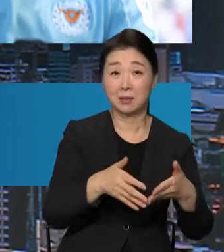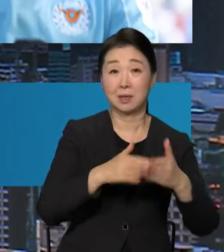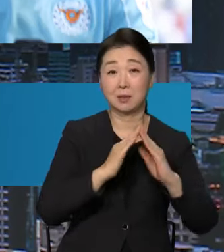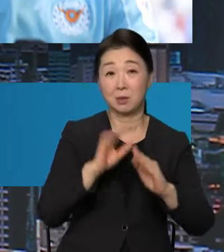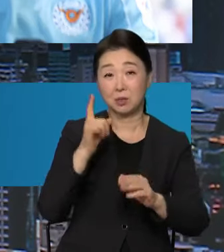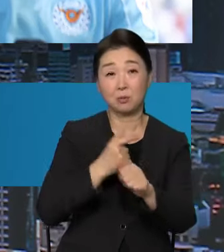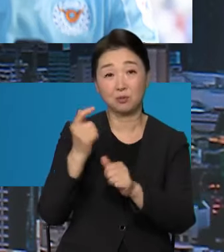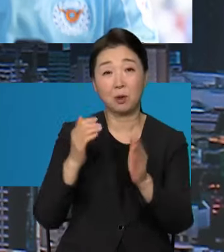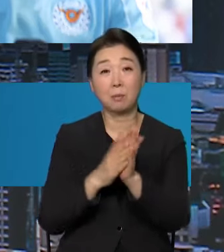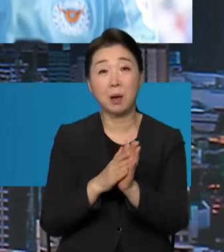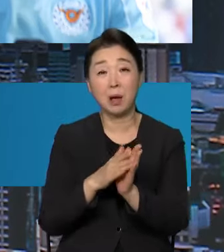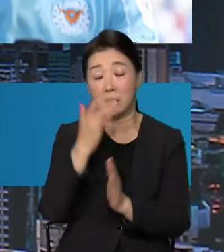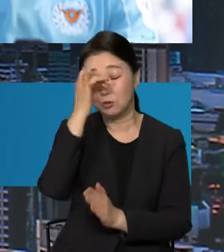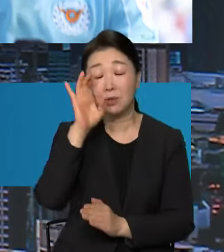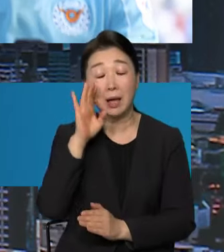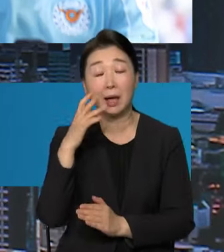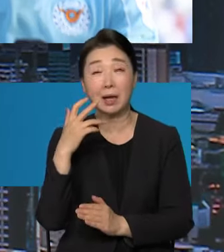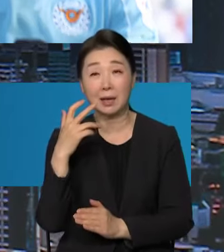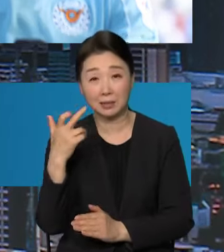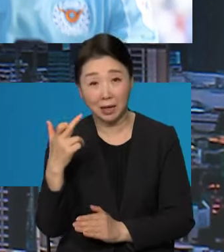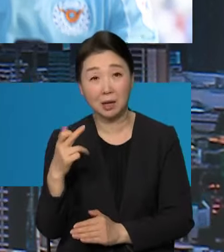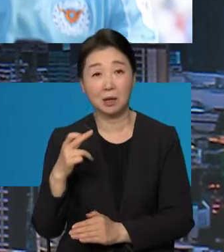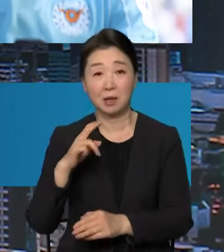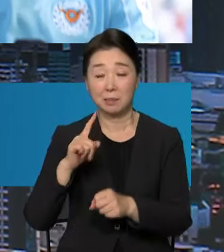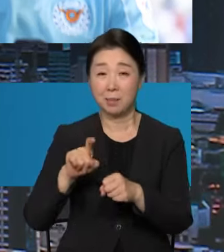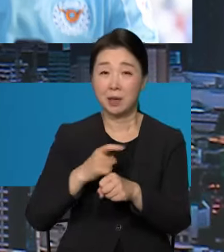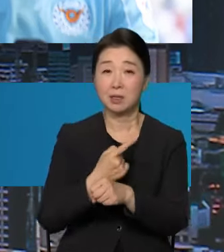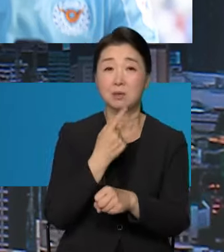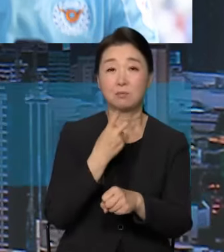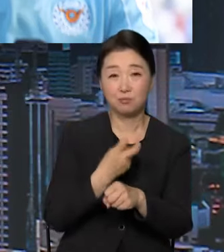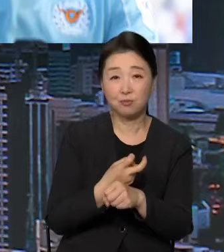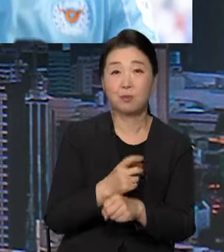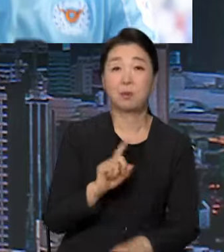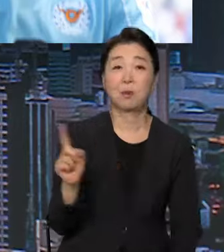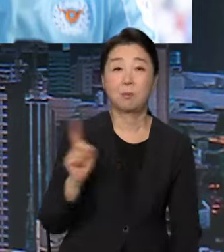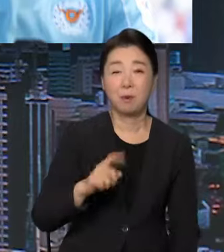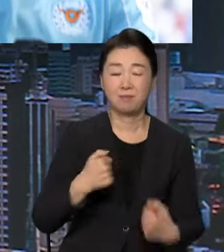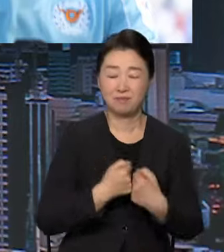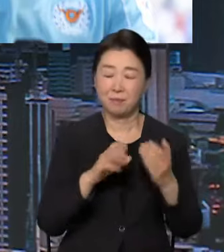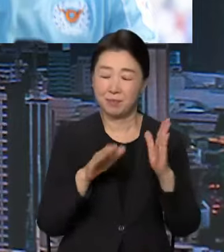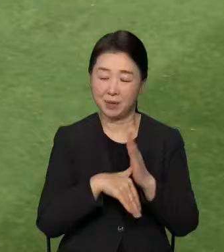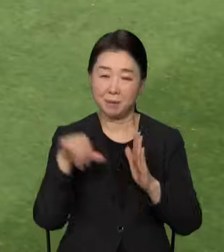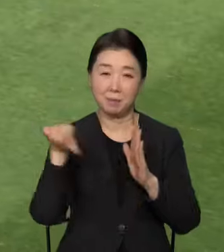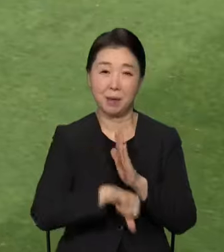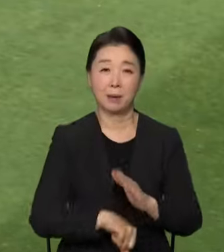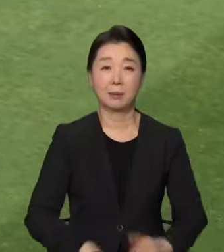충남 아산은 120분 연장 혈투 끝에 패배를 당했습니다. 최승기 기자입니다.